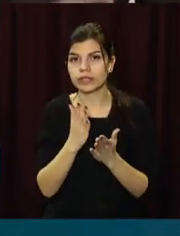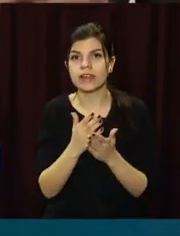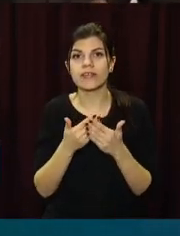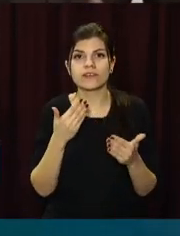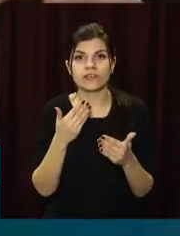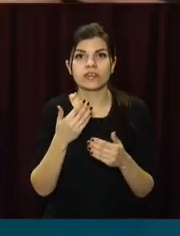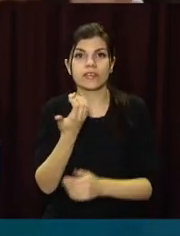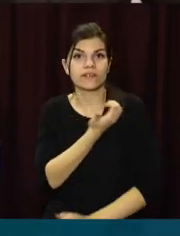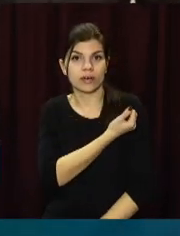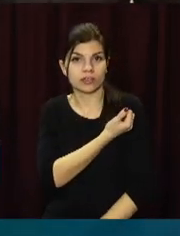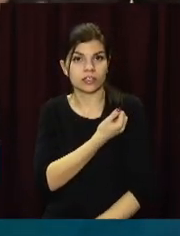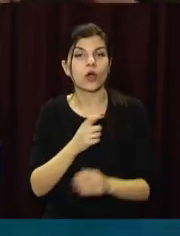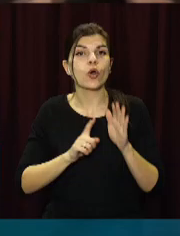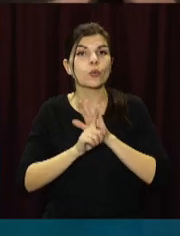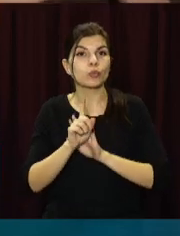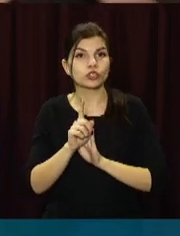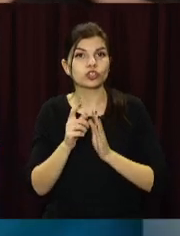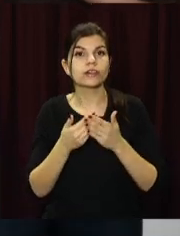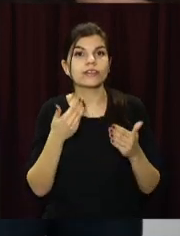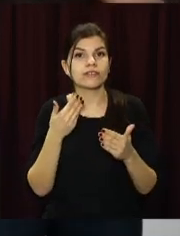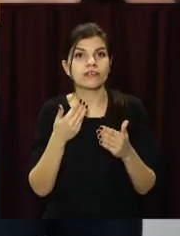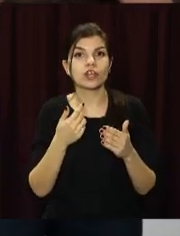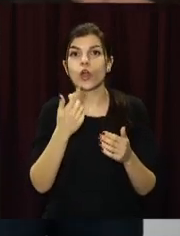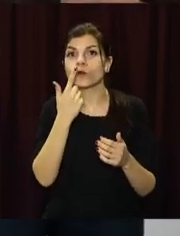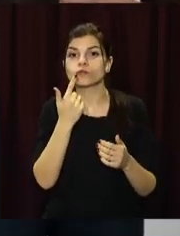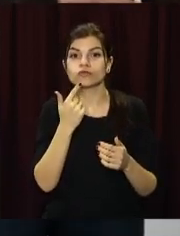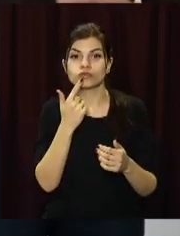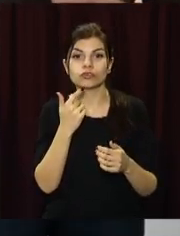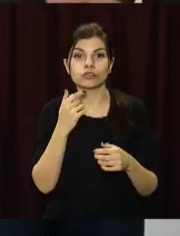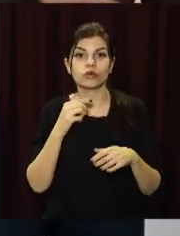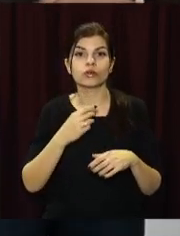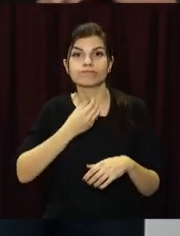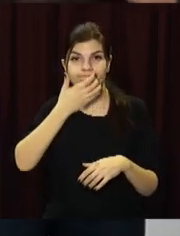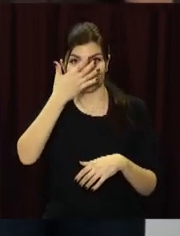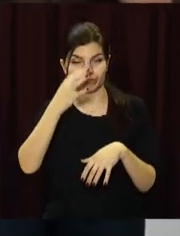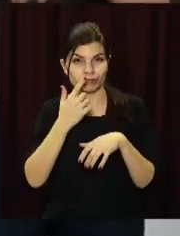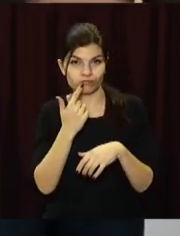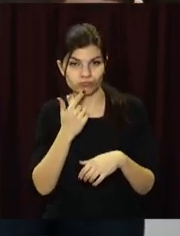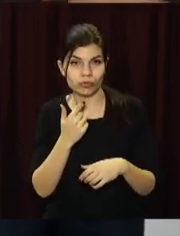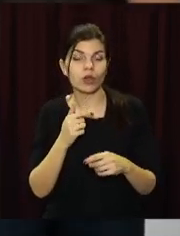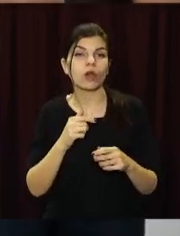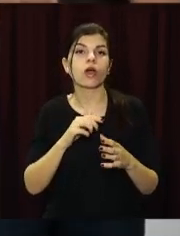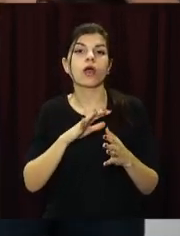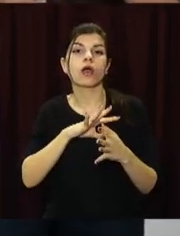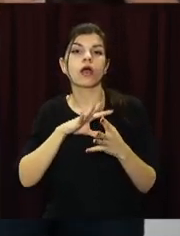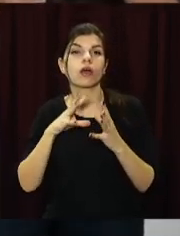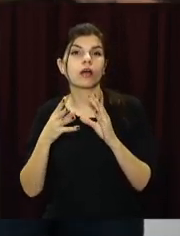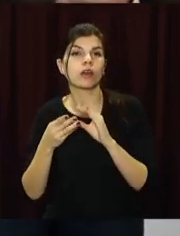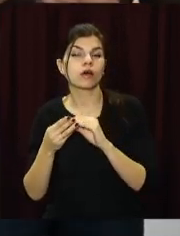від вакцинації, починаючи від почервоніння шкіри, закінчуючи, наприклад,